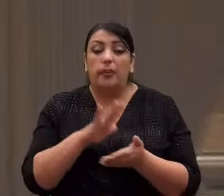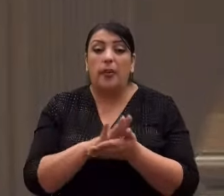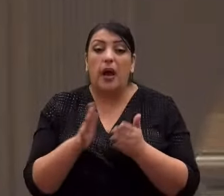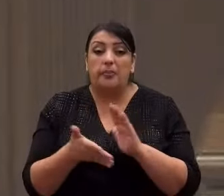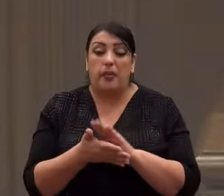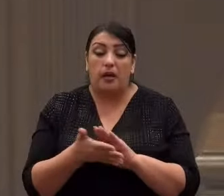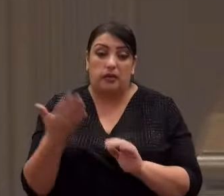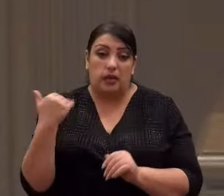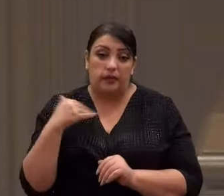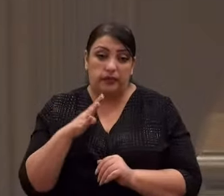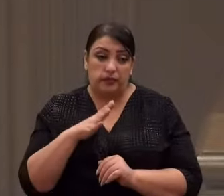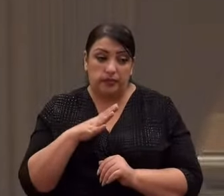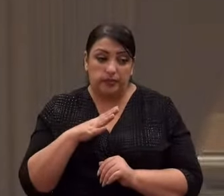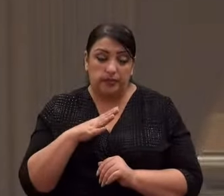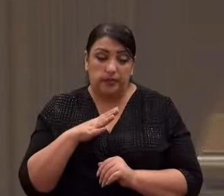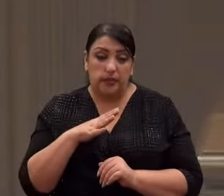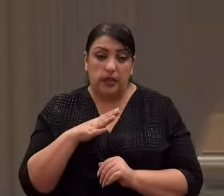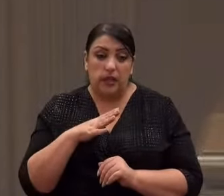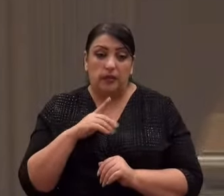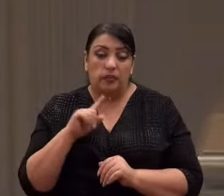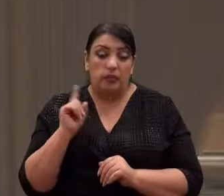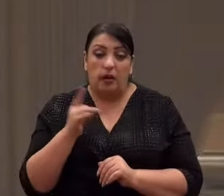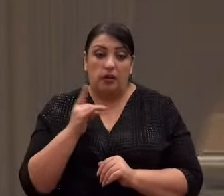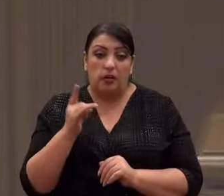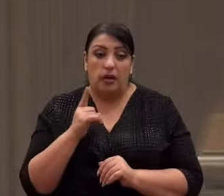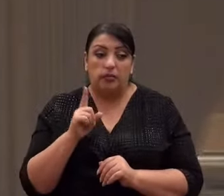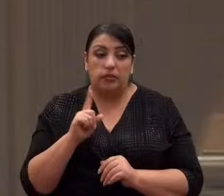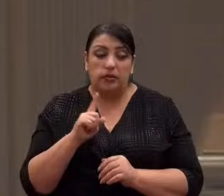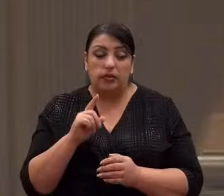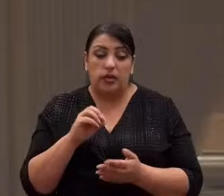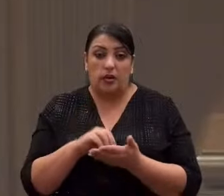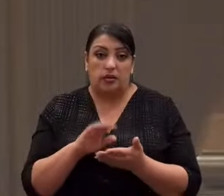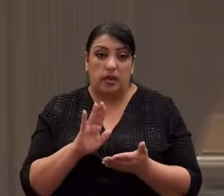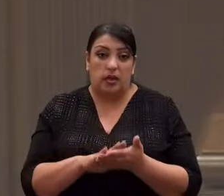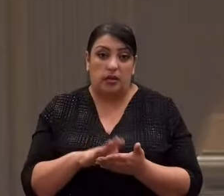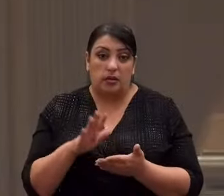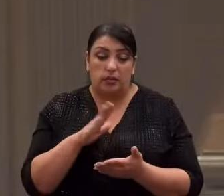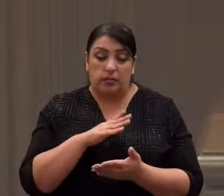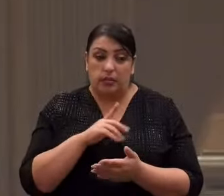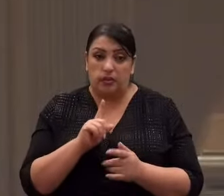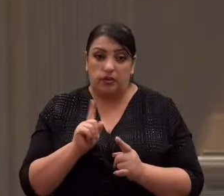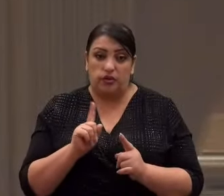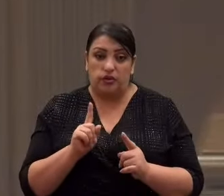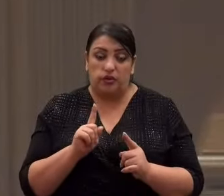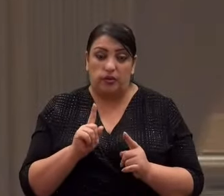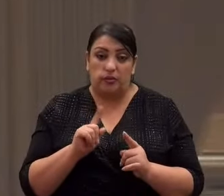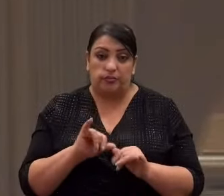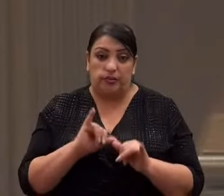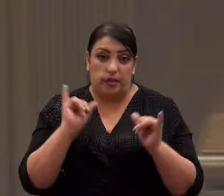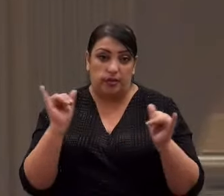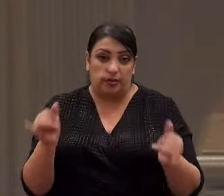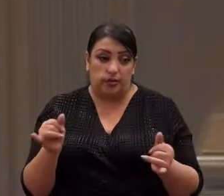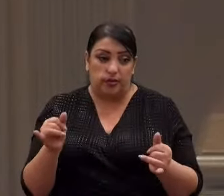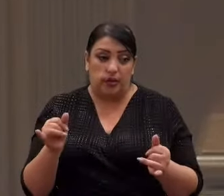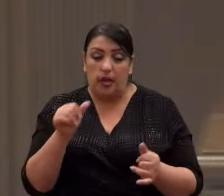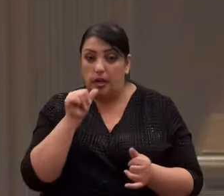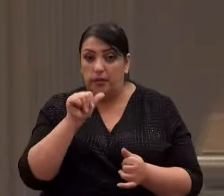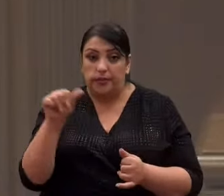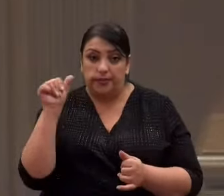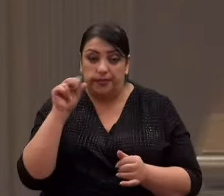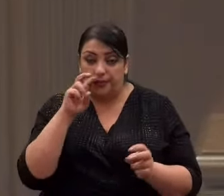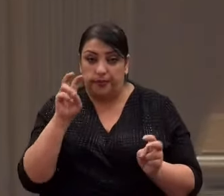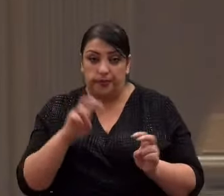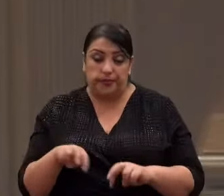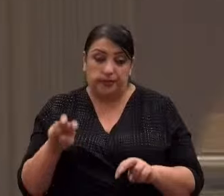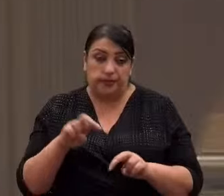տարվա դեպքերը այդպիսի կտրուկ աճային արձանագրել։ Ուրեմն մենք ունենք անցած տարի քննել ենք